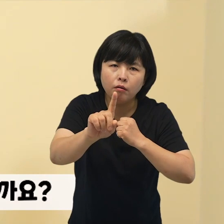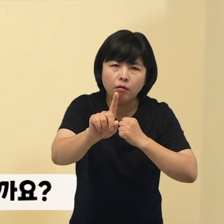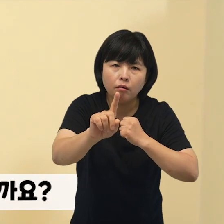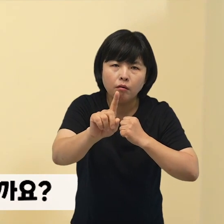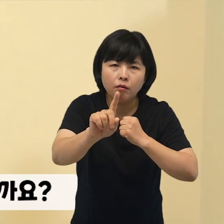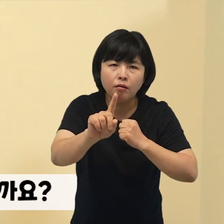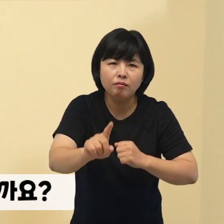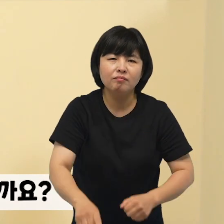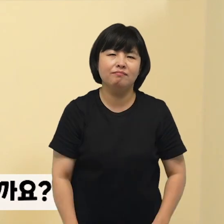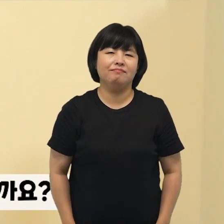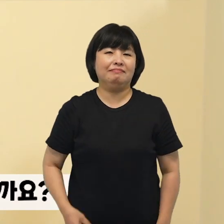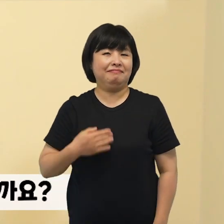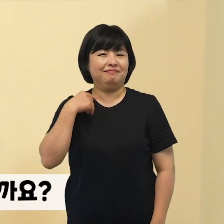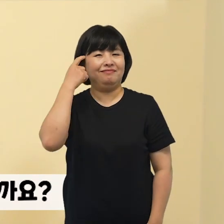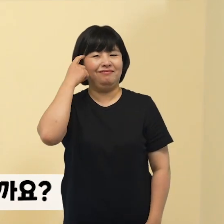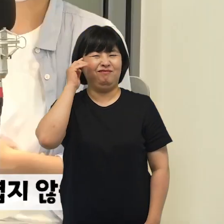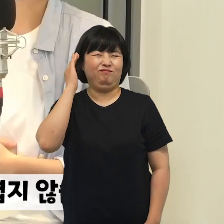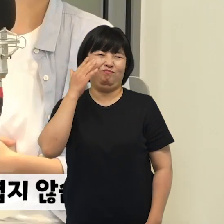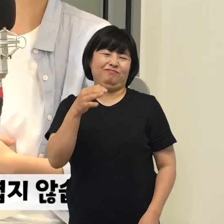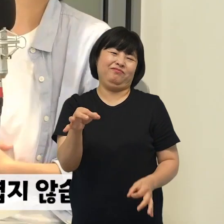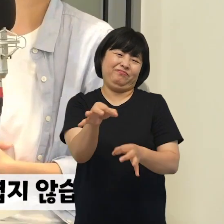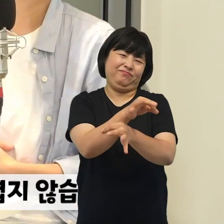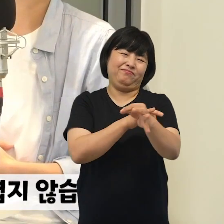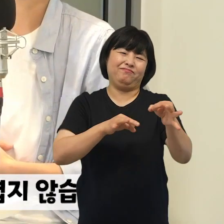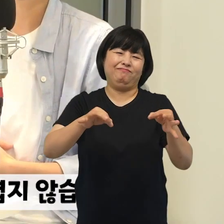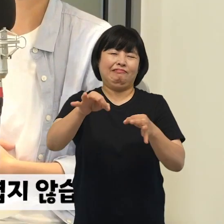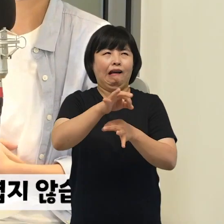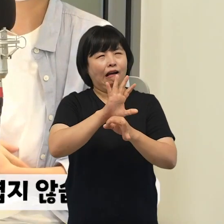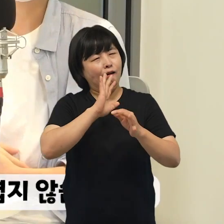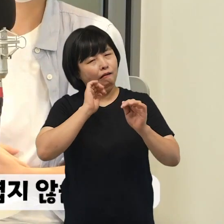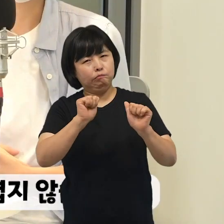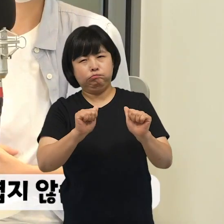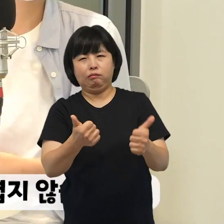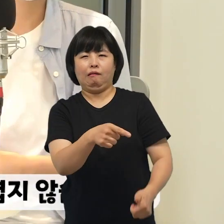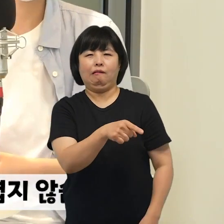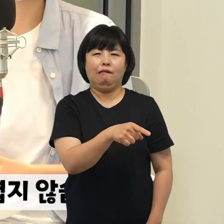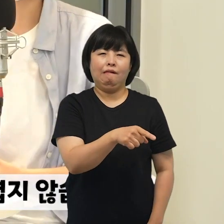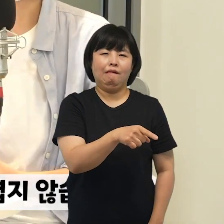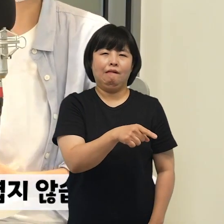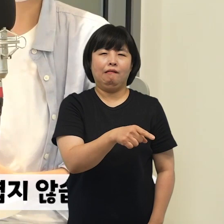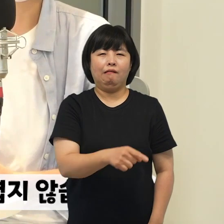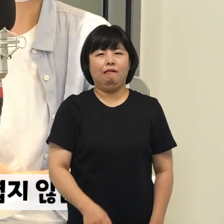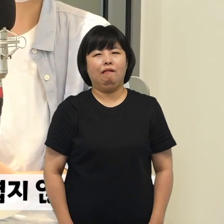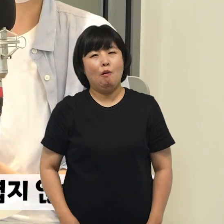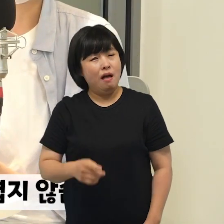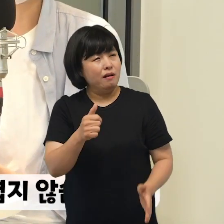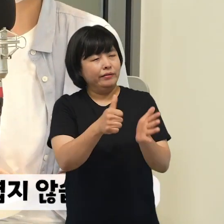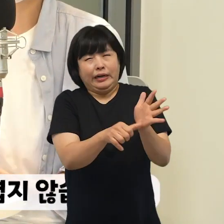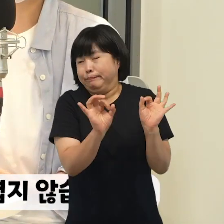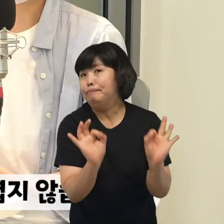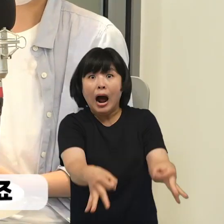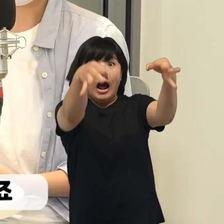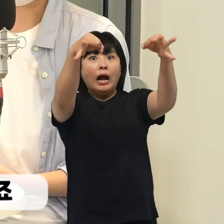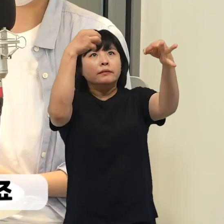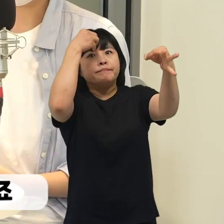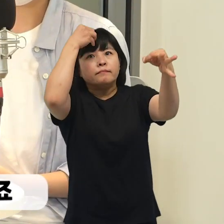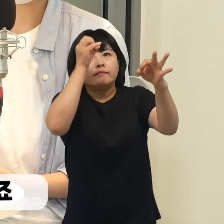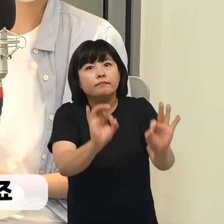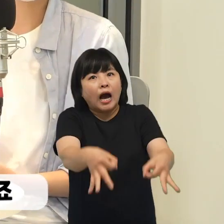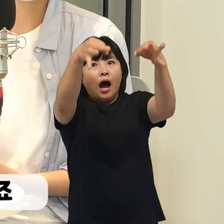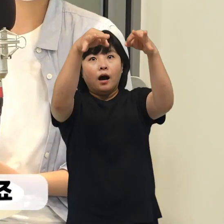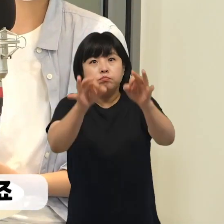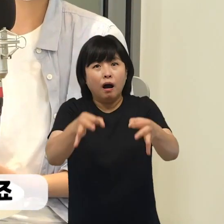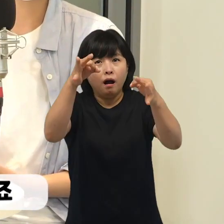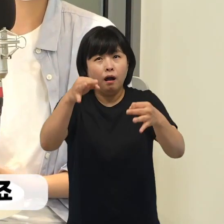된 이유는 뭘까요? 제가 생각하기에는 뭔가 요즘 경기가 굉장히 어렵지 않습니까? 그렇죠. 요즘